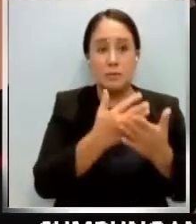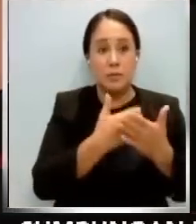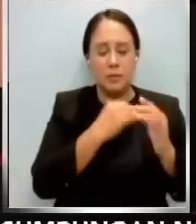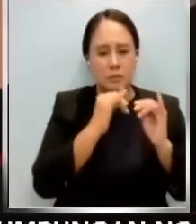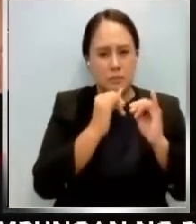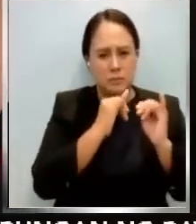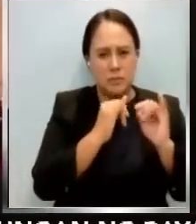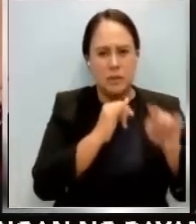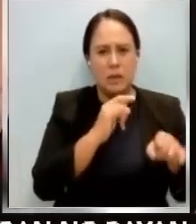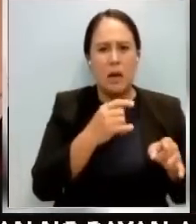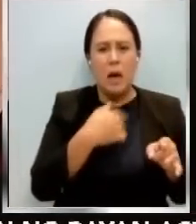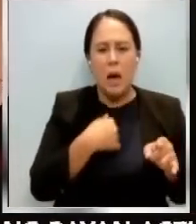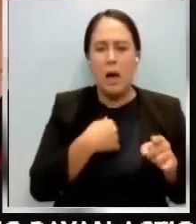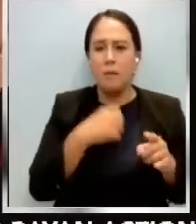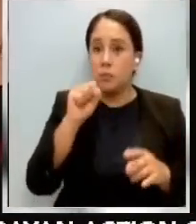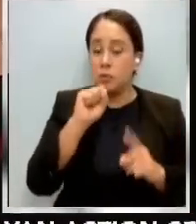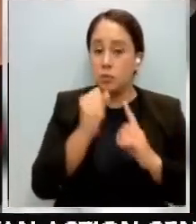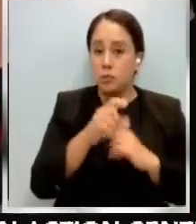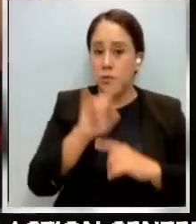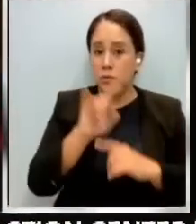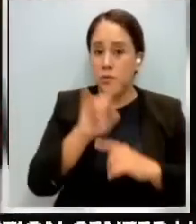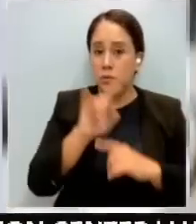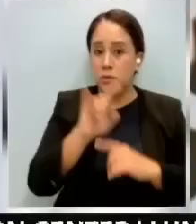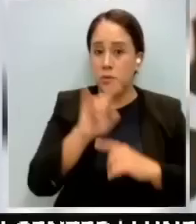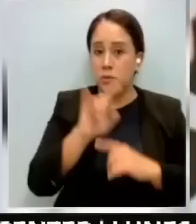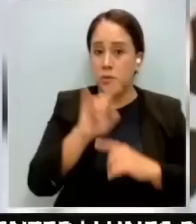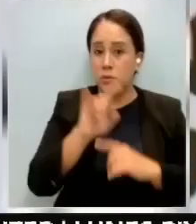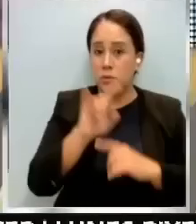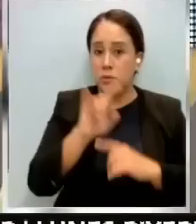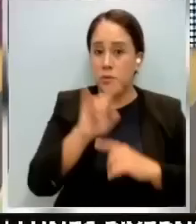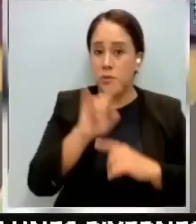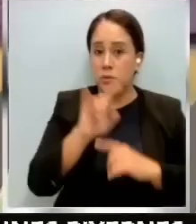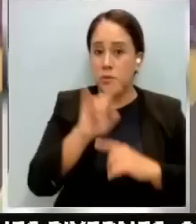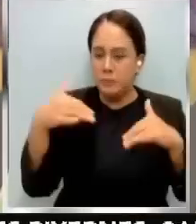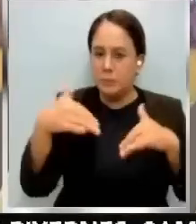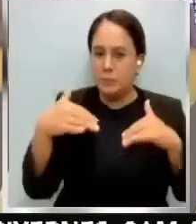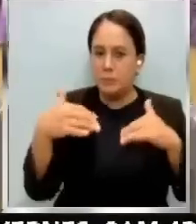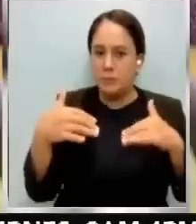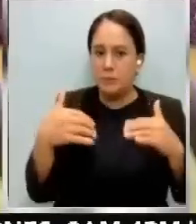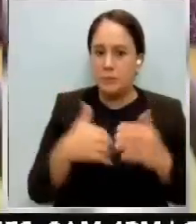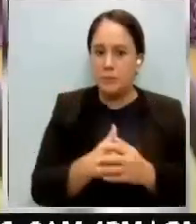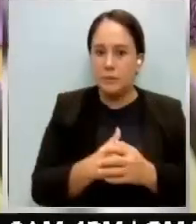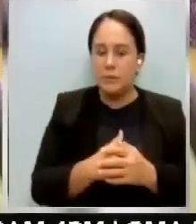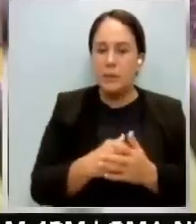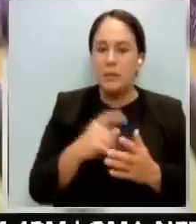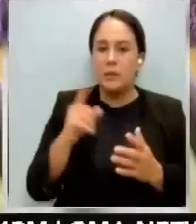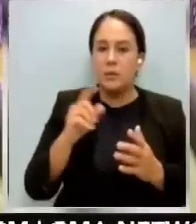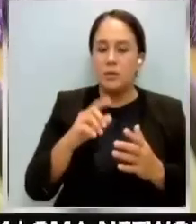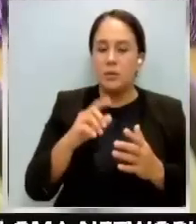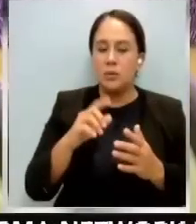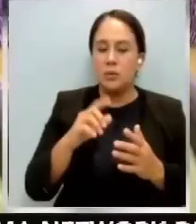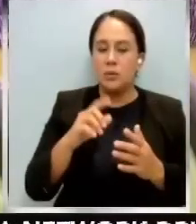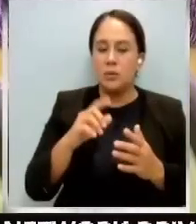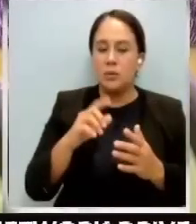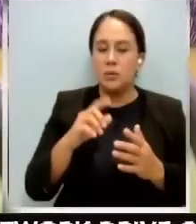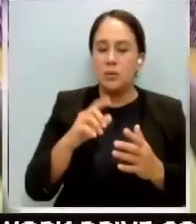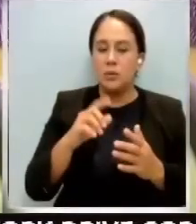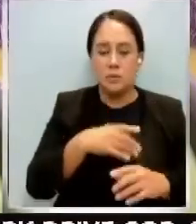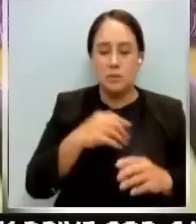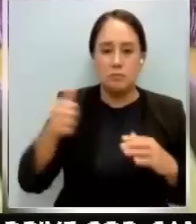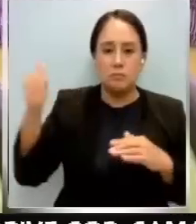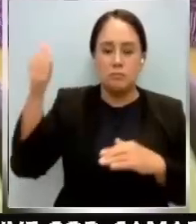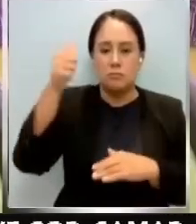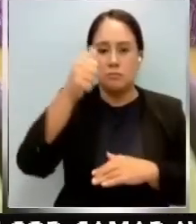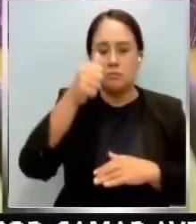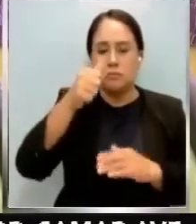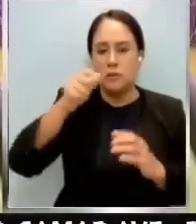kumalat sa social media na nakapulong umano ni Binay ang Pangulo, ang First Lady at ang Chief Justice para tulungan na buksan muli ang